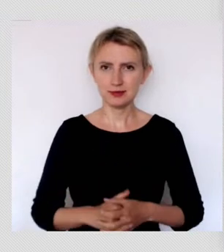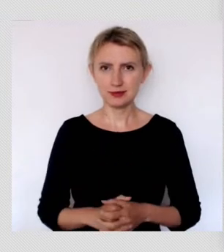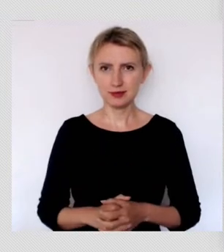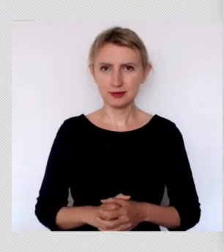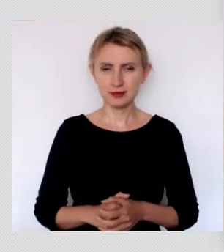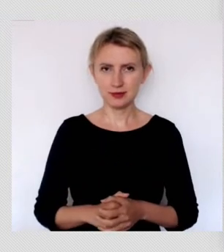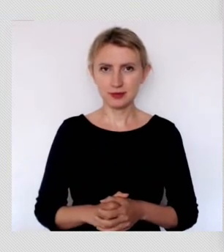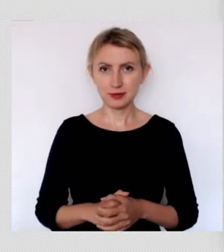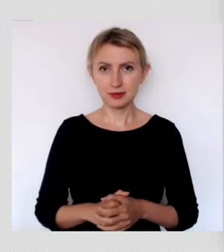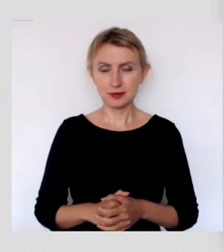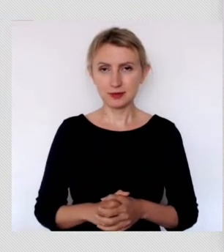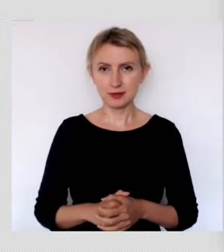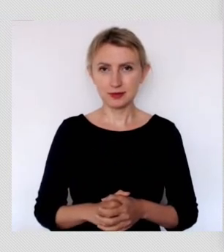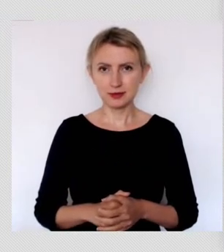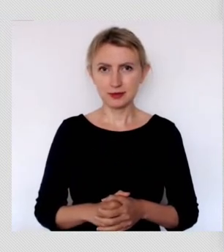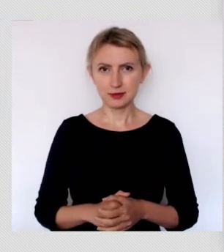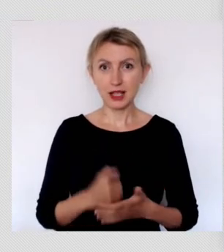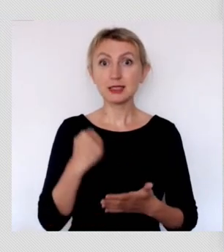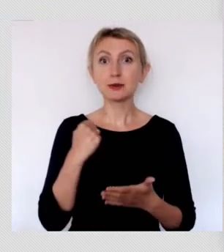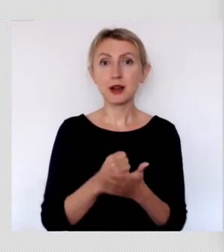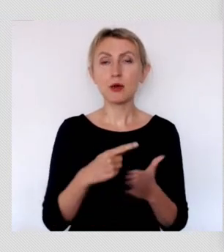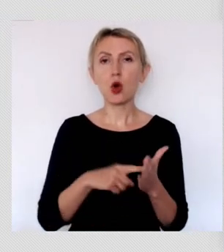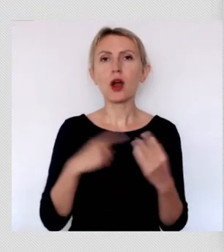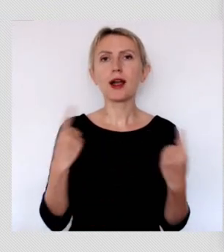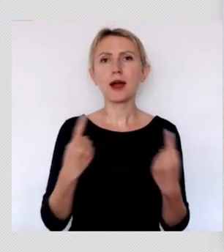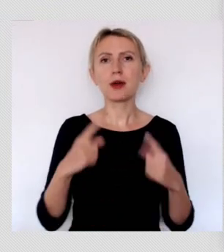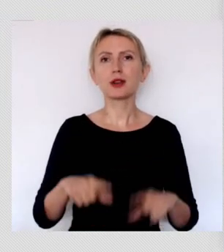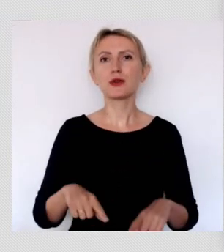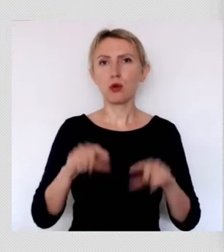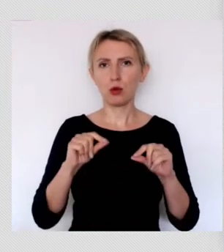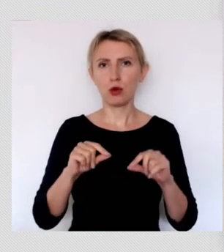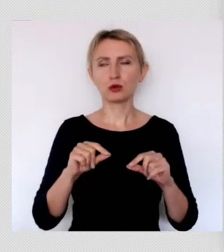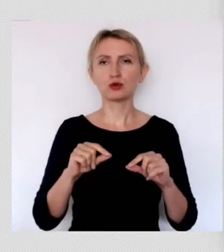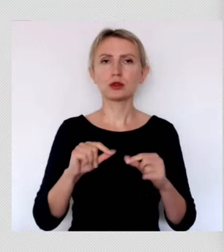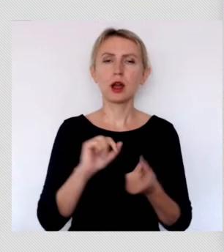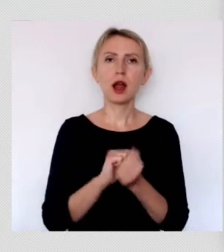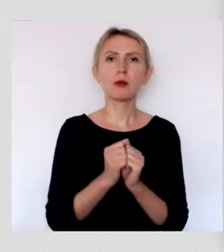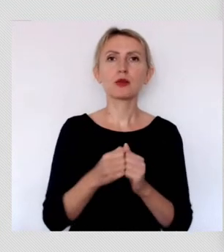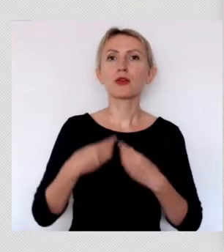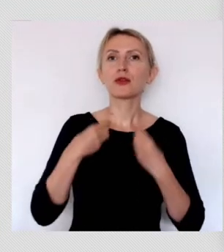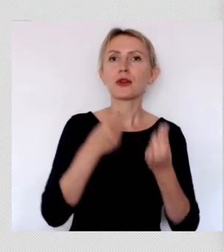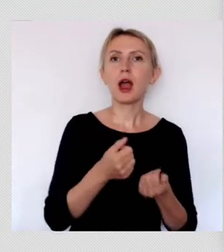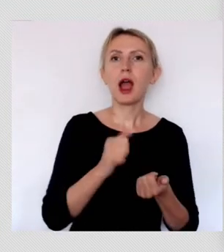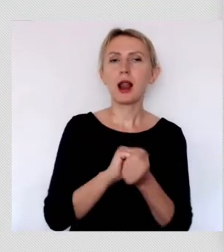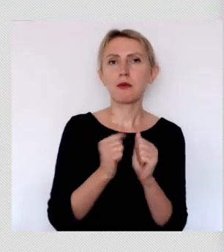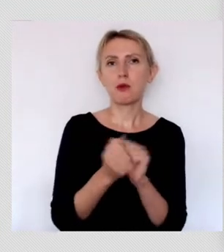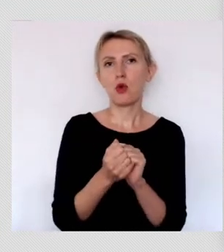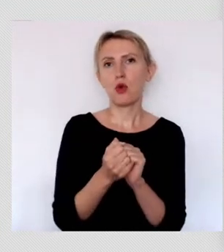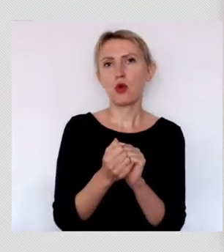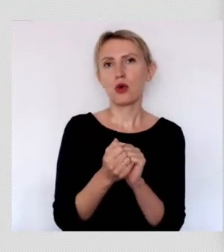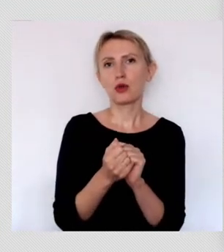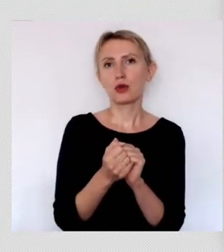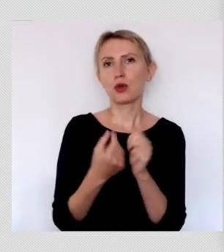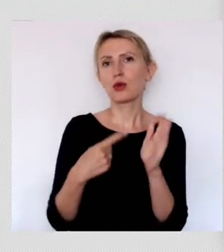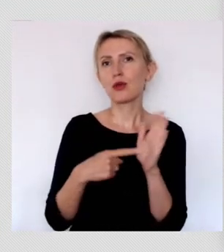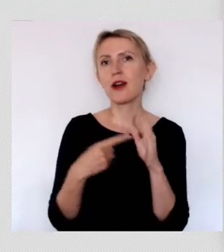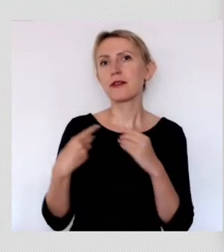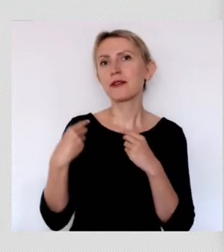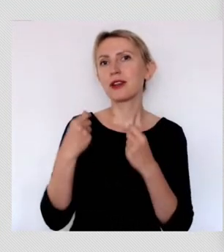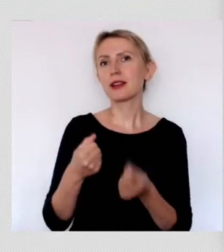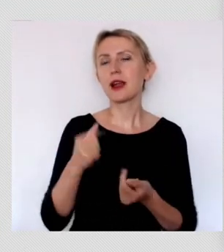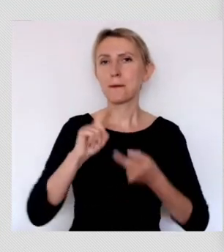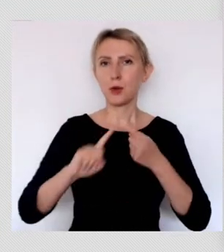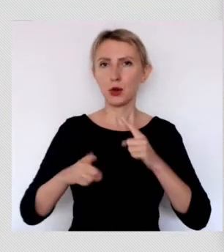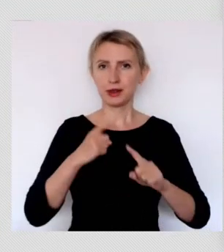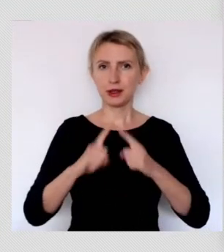już prawem dotyczącym kampanii wyborczej, czy dotyczącym jej finansowania, czy szerzej może dotyczącym finansowania polityki,